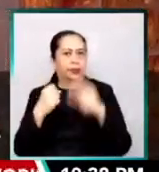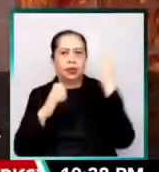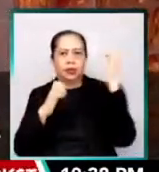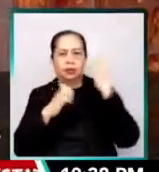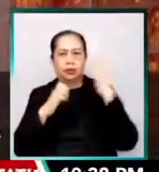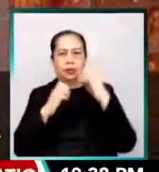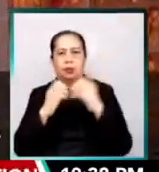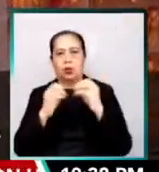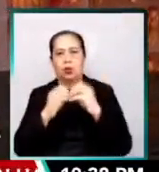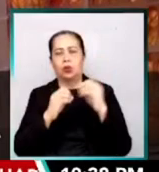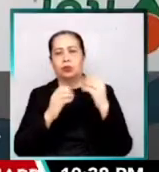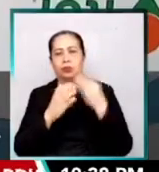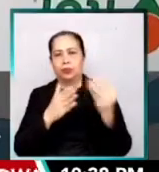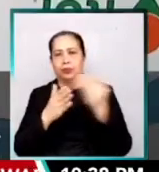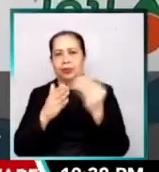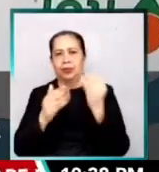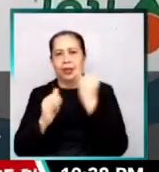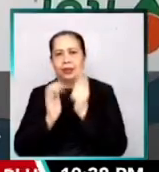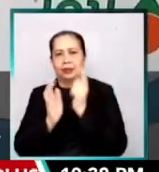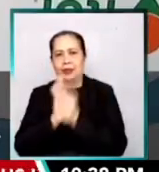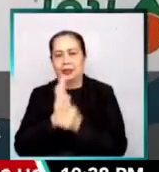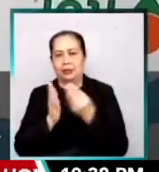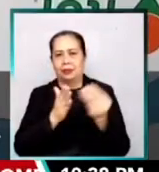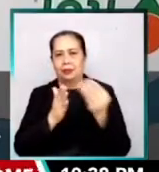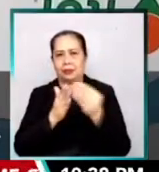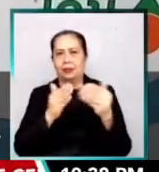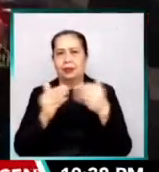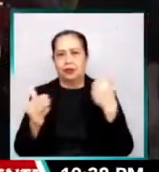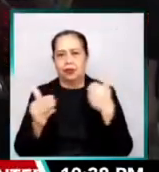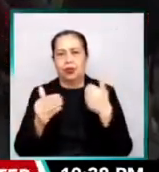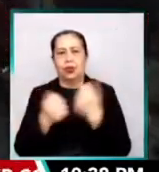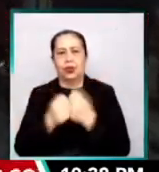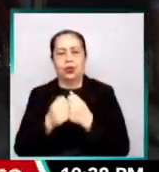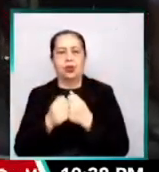dadami ang mga last-minute shoppers bago ang media noche.